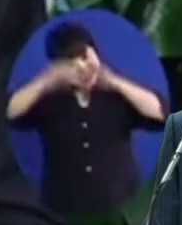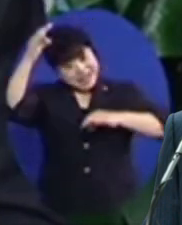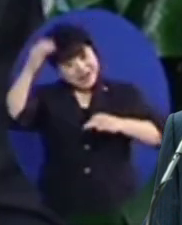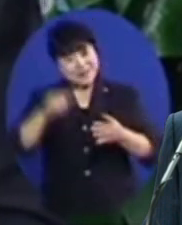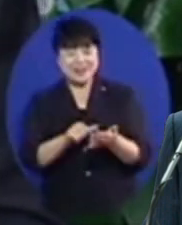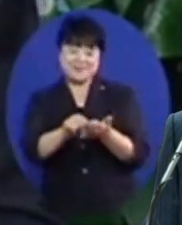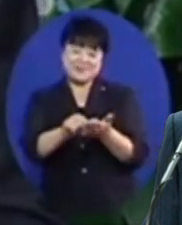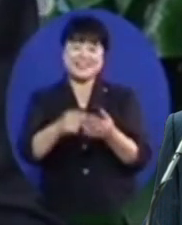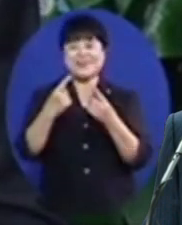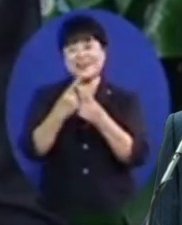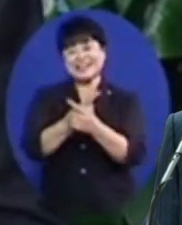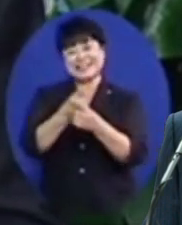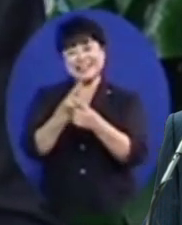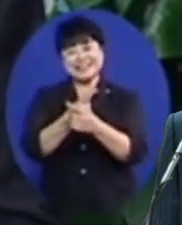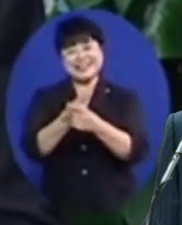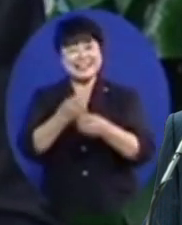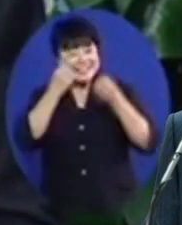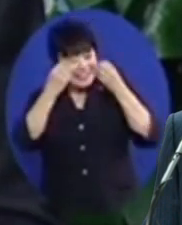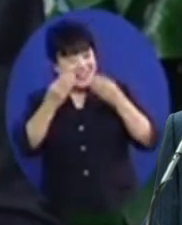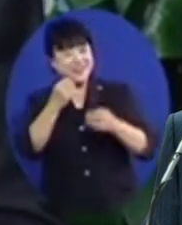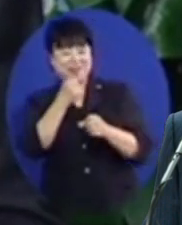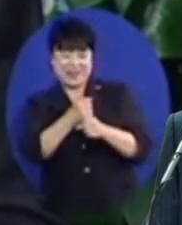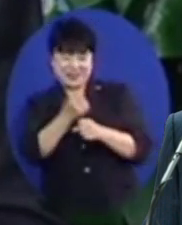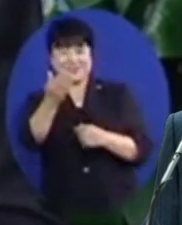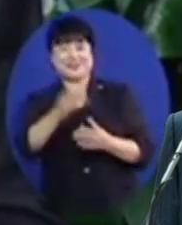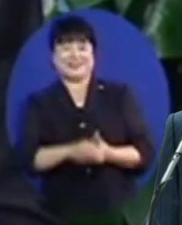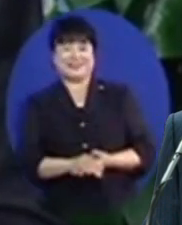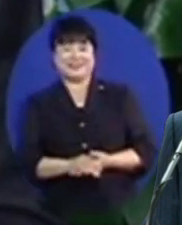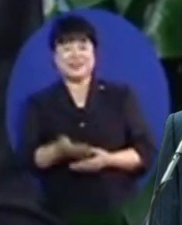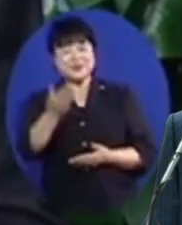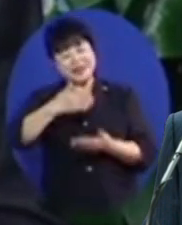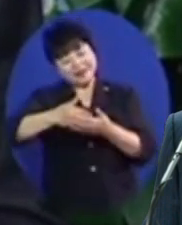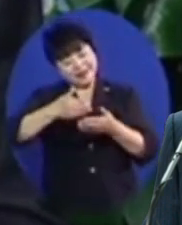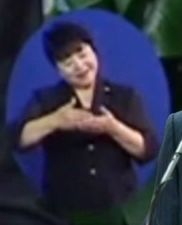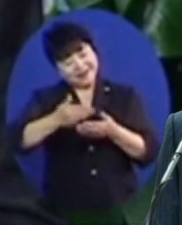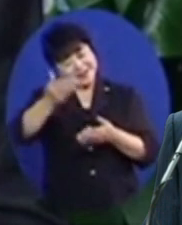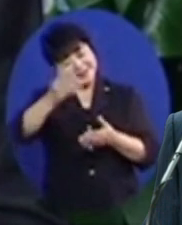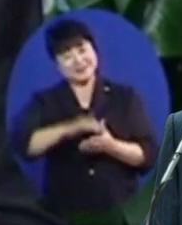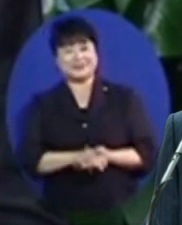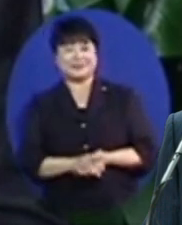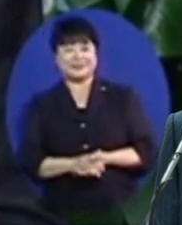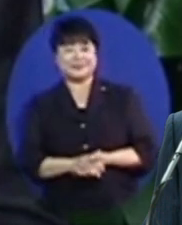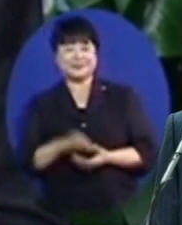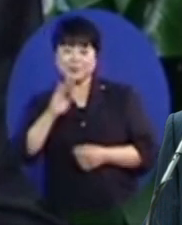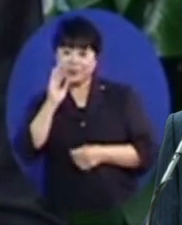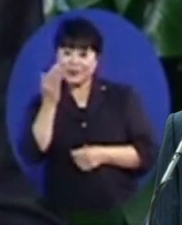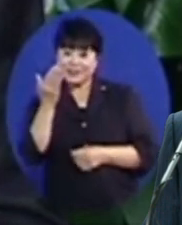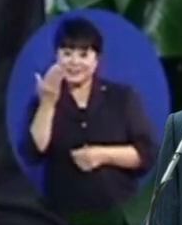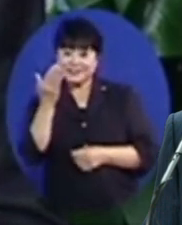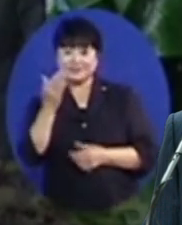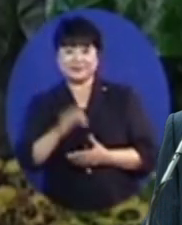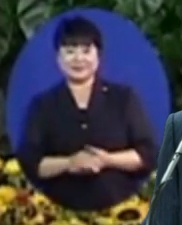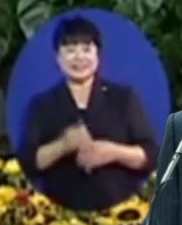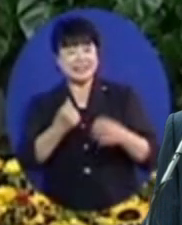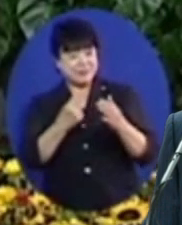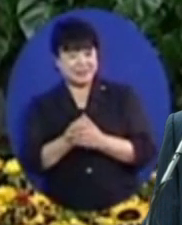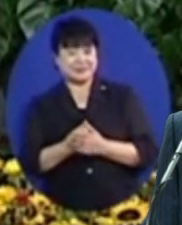지우개로 싹싹싹 지워버리고 새로 그 위에 그림을 그릴 수 있게 됐다는 것입니다.